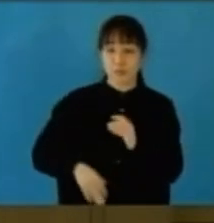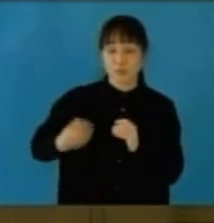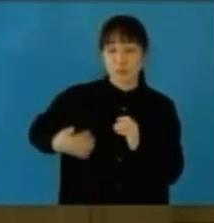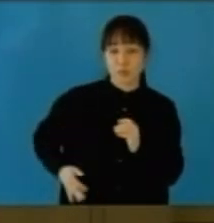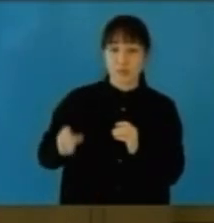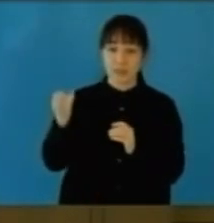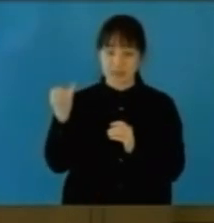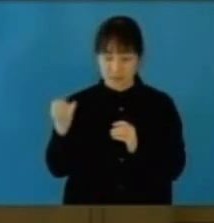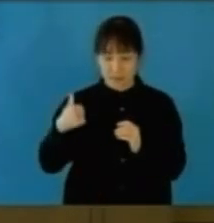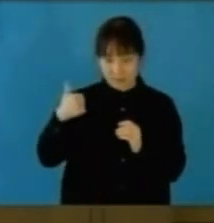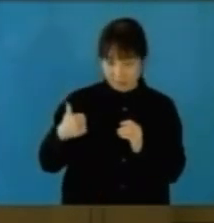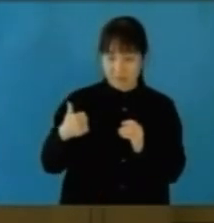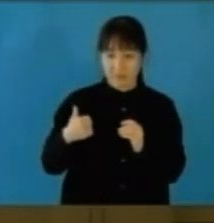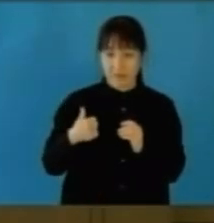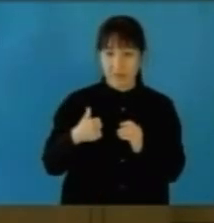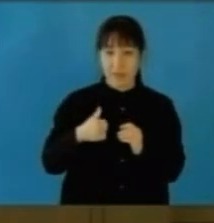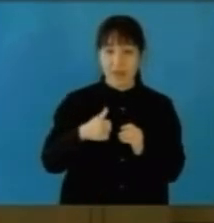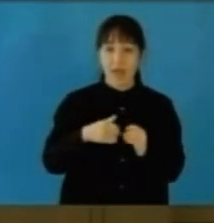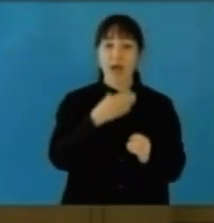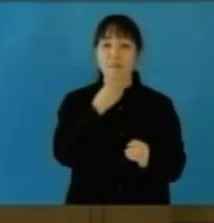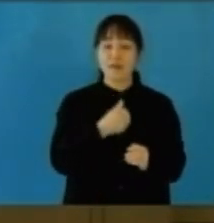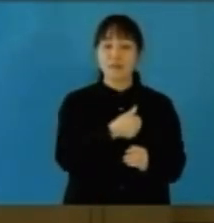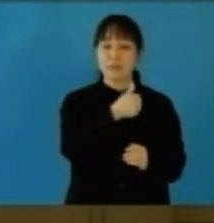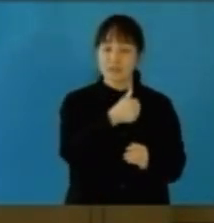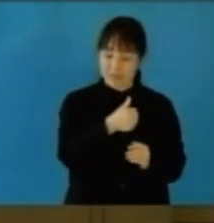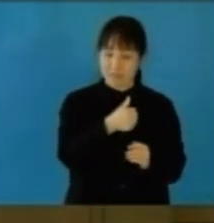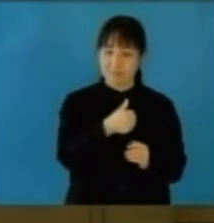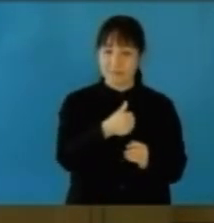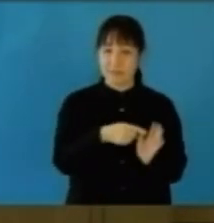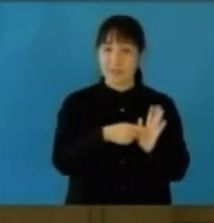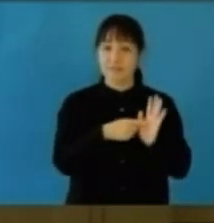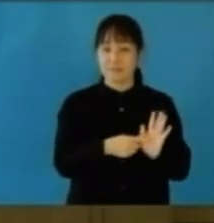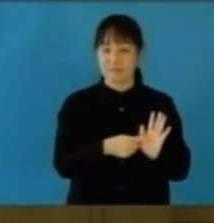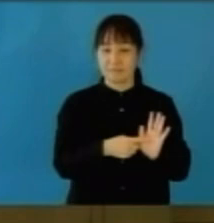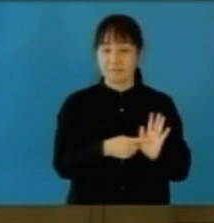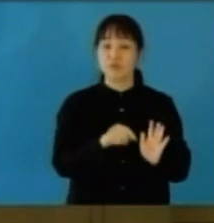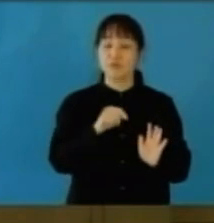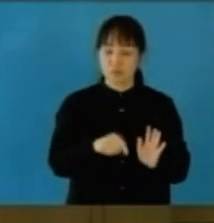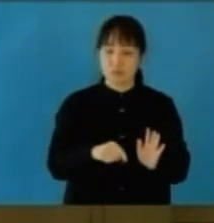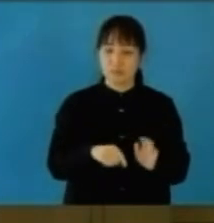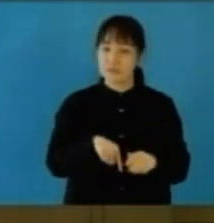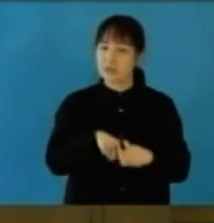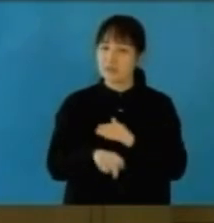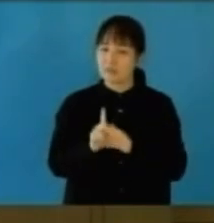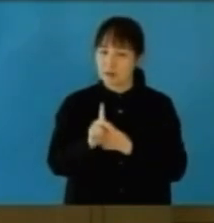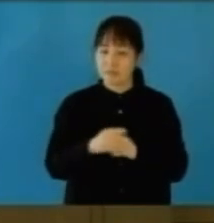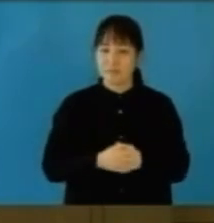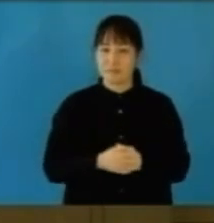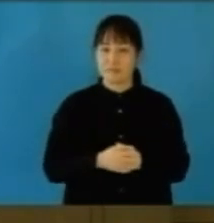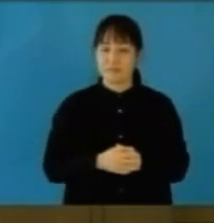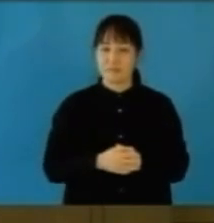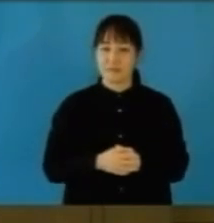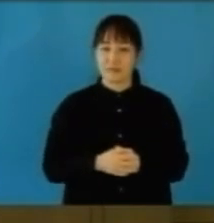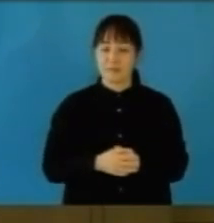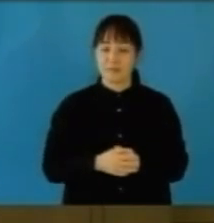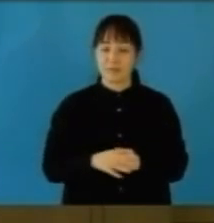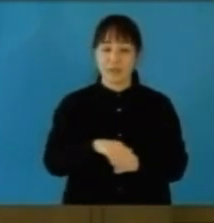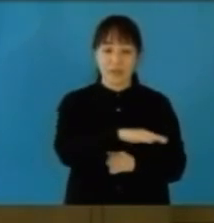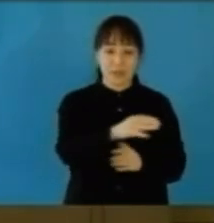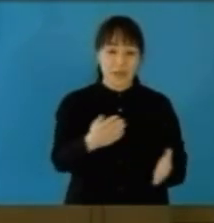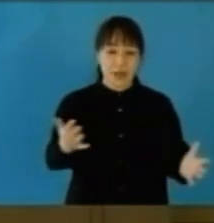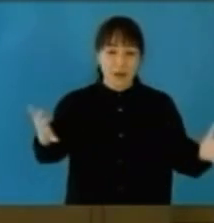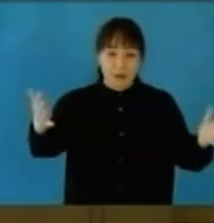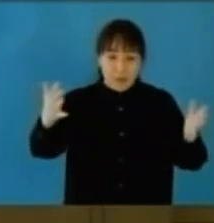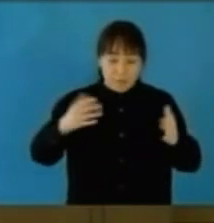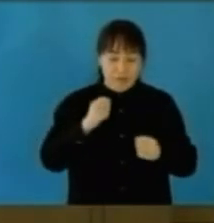方々も出演されるということです。どういう経緯で出演されることになったのか、お答えください。また、来場者はじめ、多くの方々に感動していただける式典